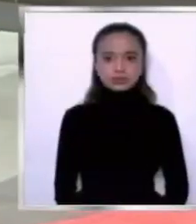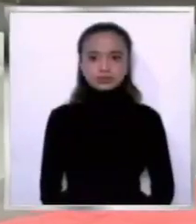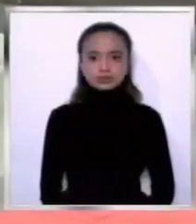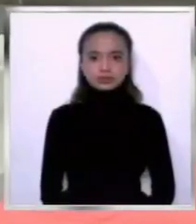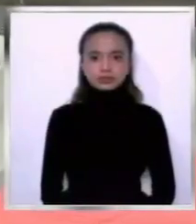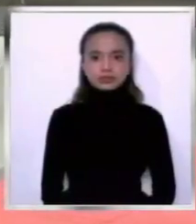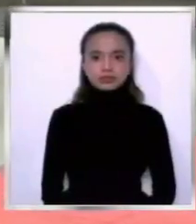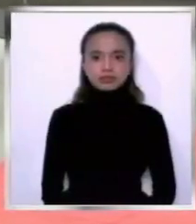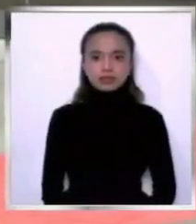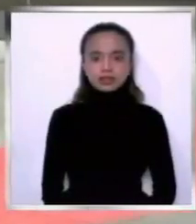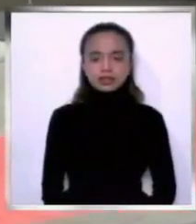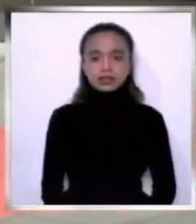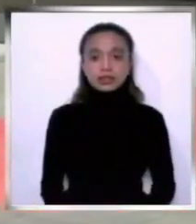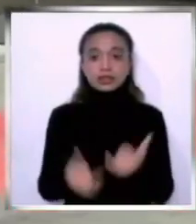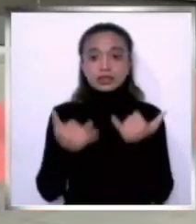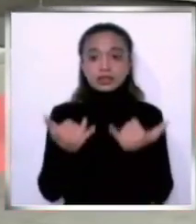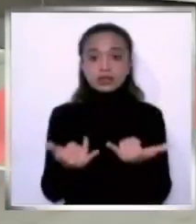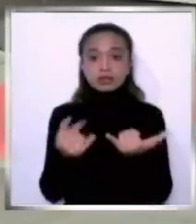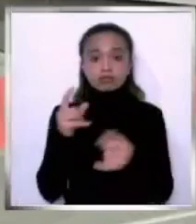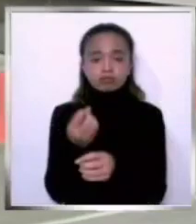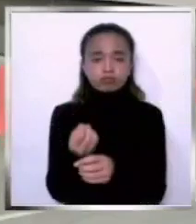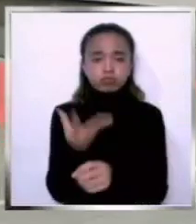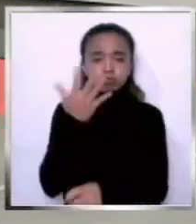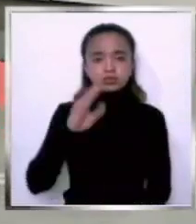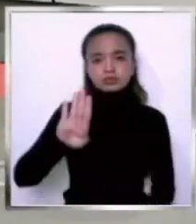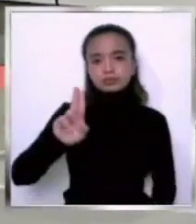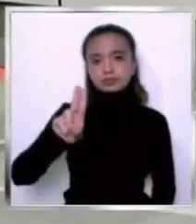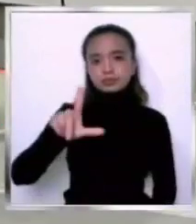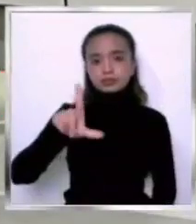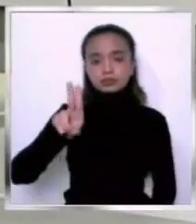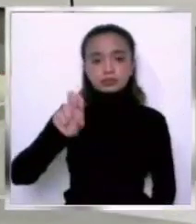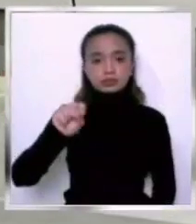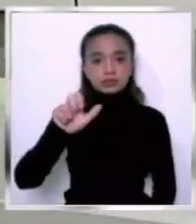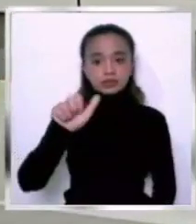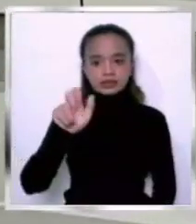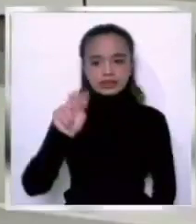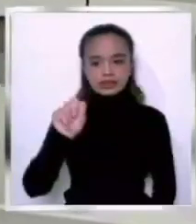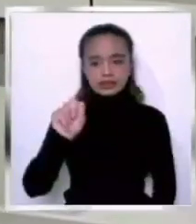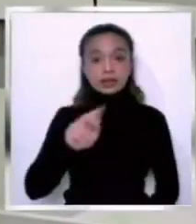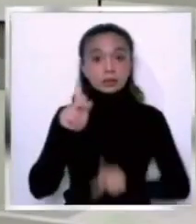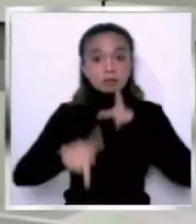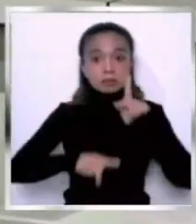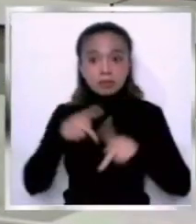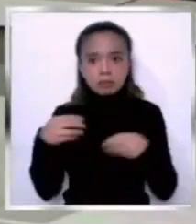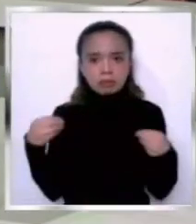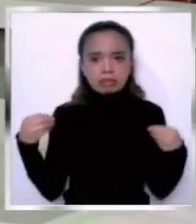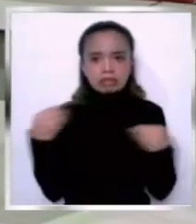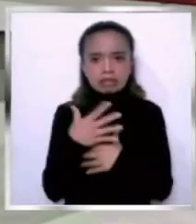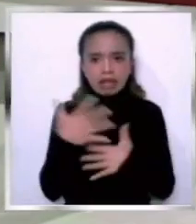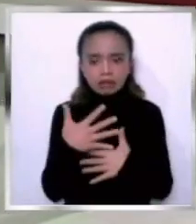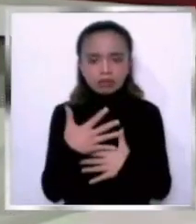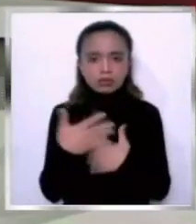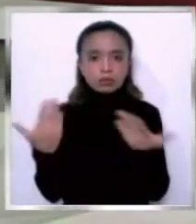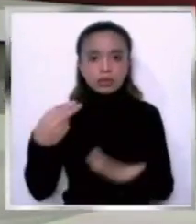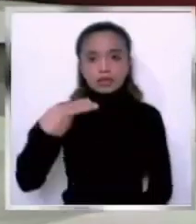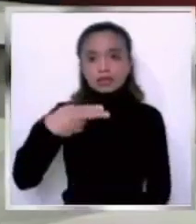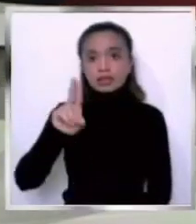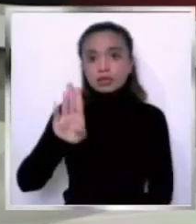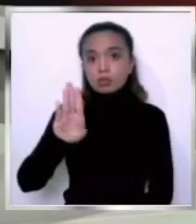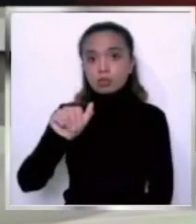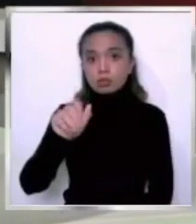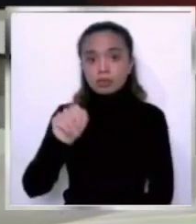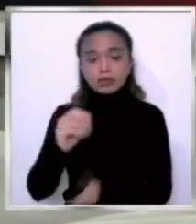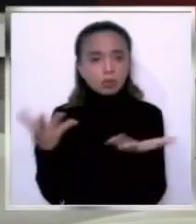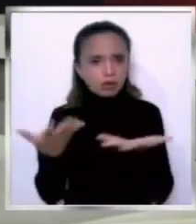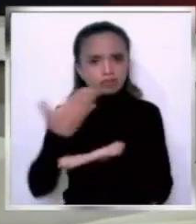kasabay ng pag-alboroto ng Mount Bulusan. Nabalot din ng takot ang mga residente ng Huban sa Sorsogon. Dagdag